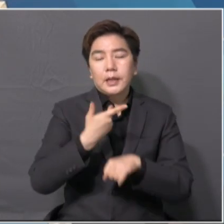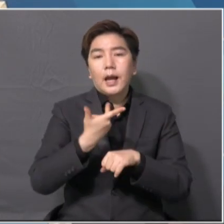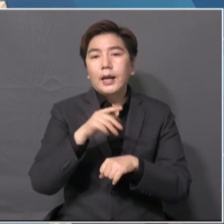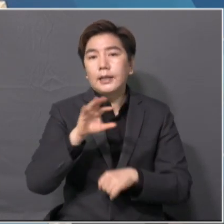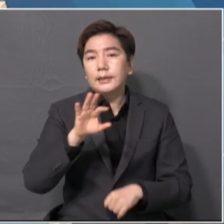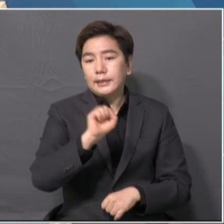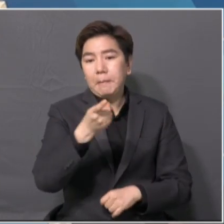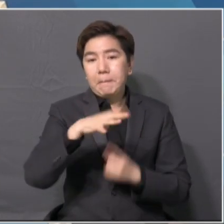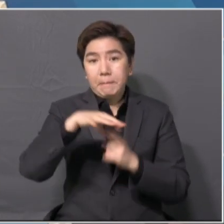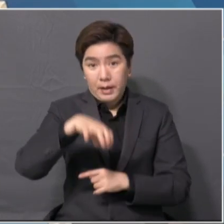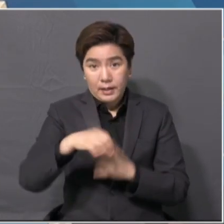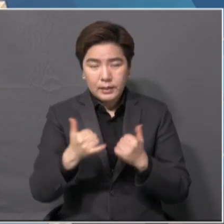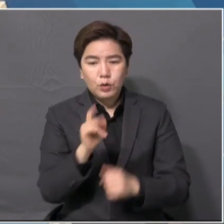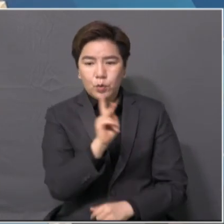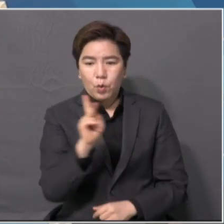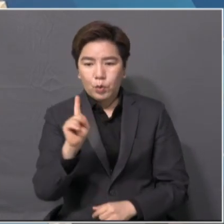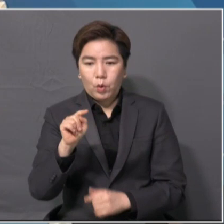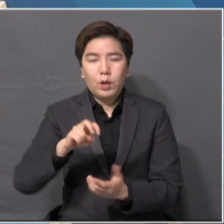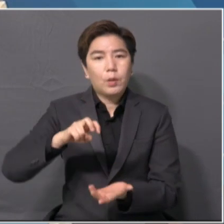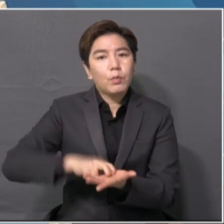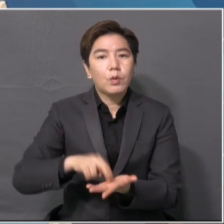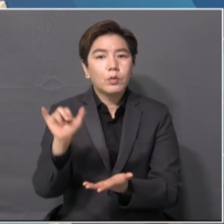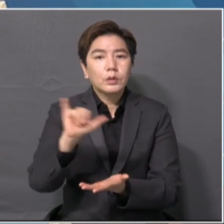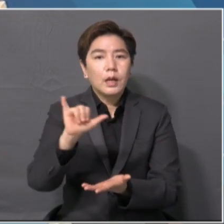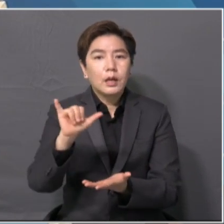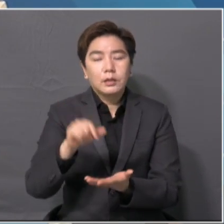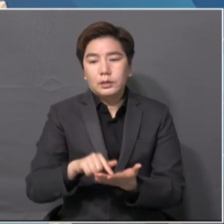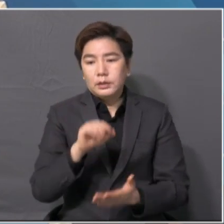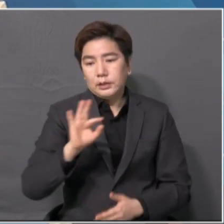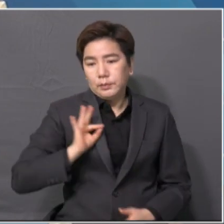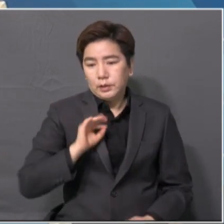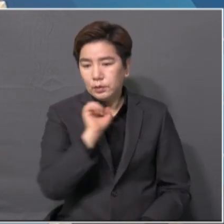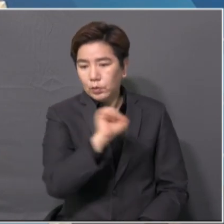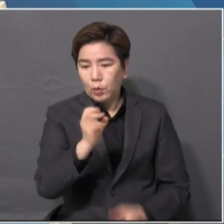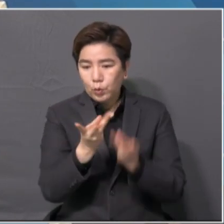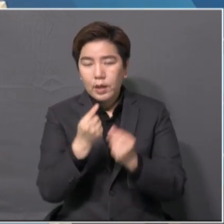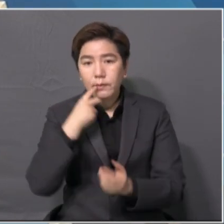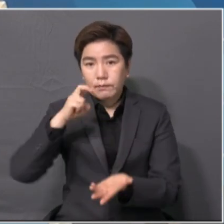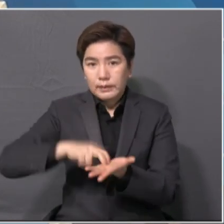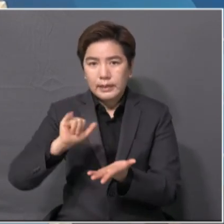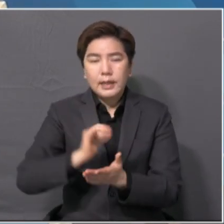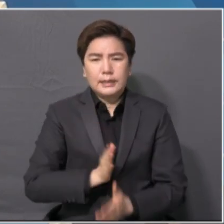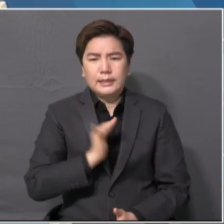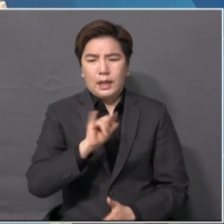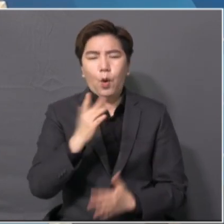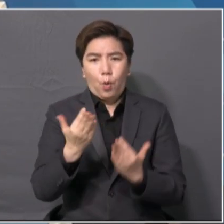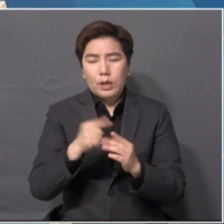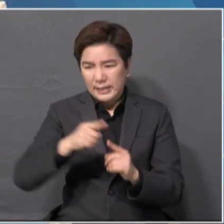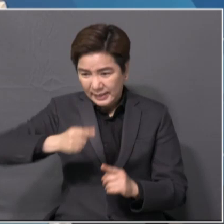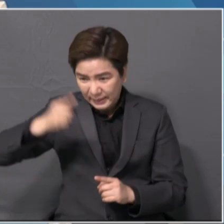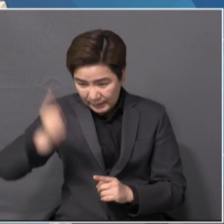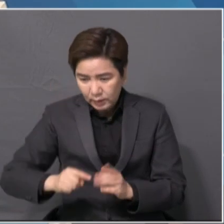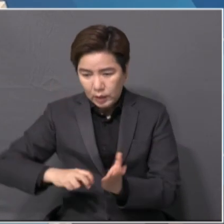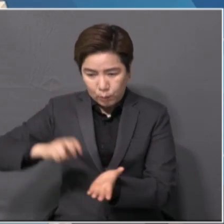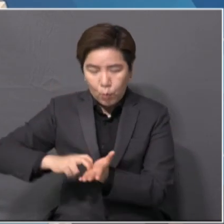รตอนนี้ก่อกตอเองยัไมได้ประกาศผลเรื่องของการรับรองผลการเลอกตั้งเขามีกประกาศยไมเปทางการไปแล้วแะแต่ว่